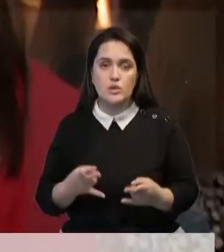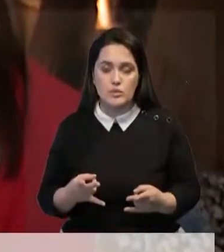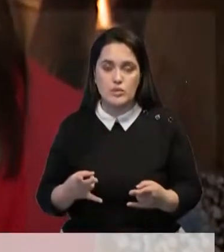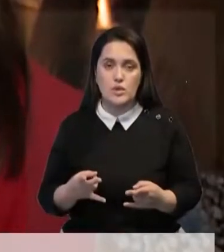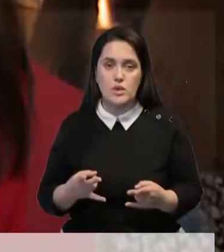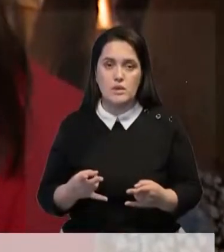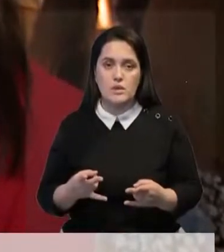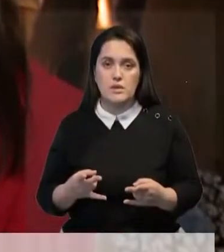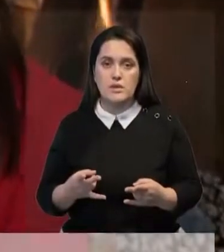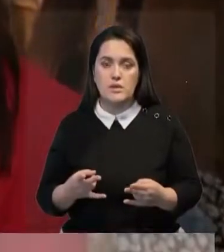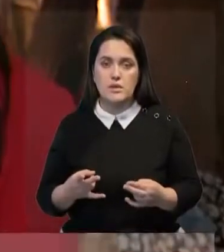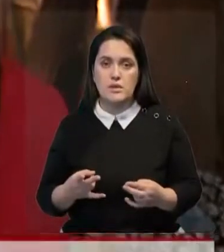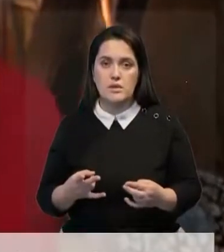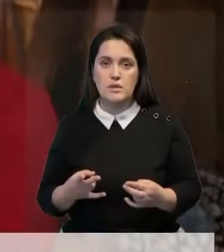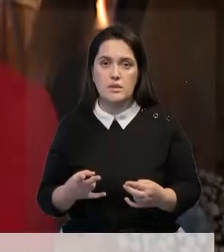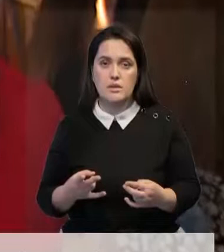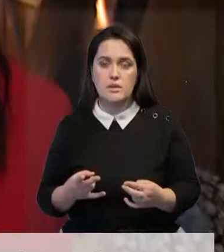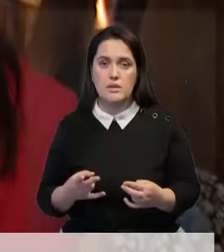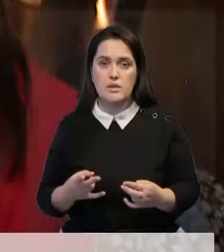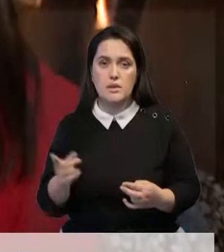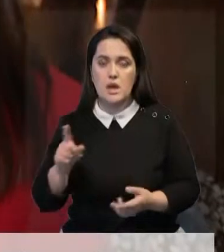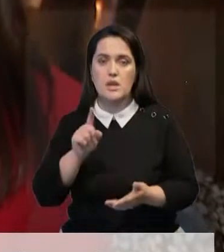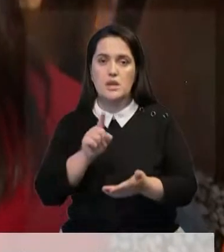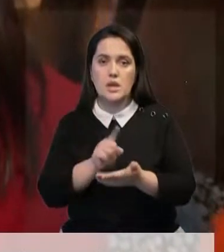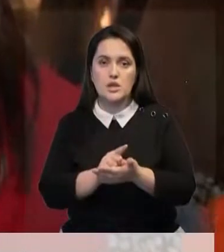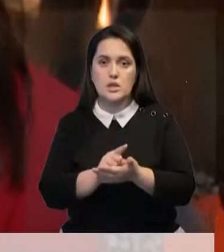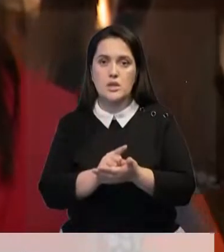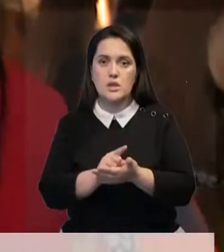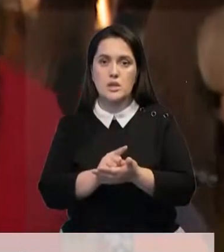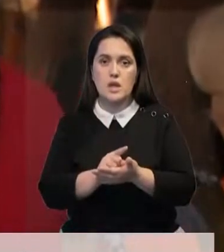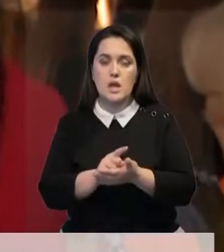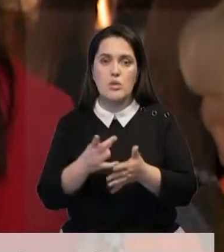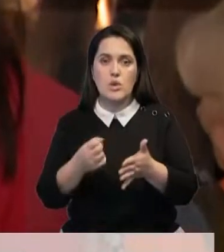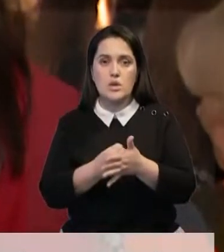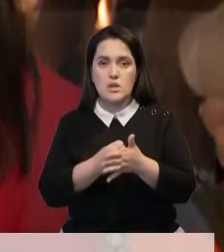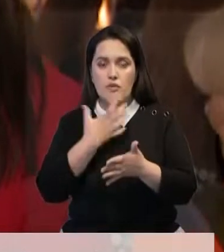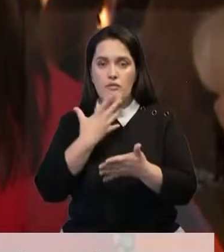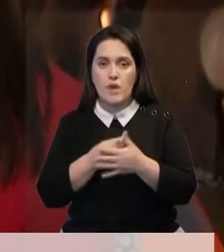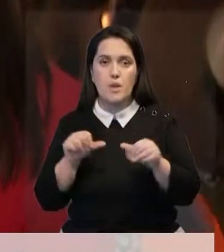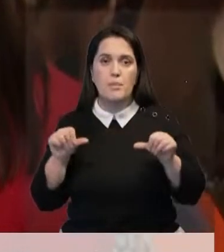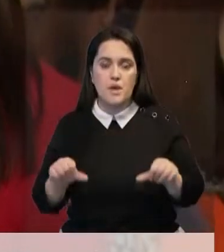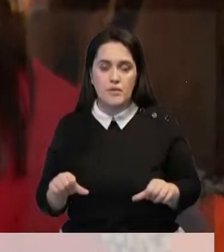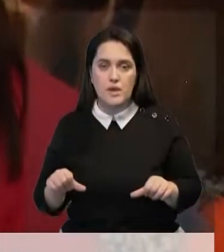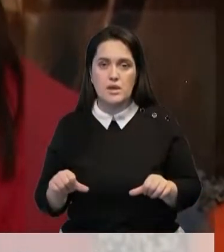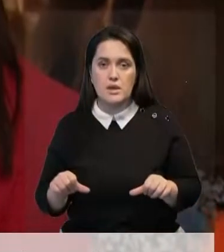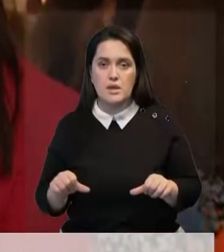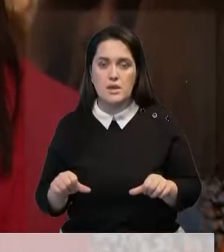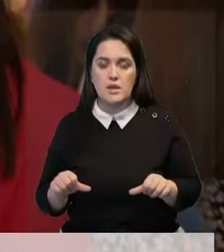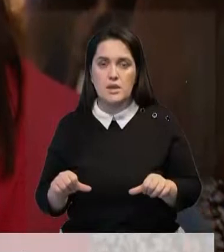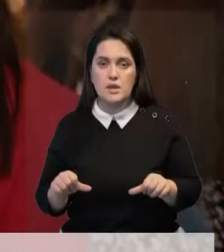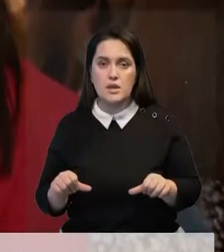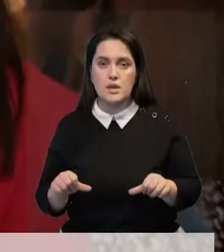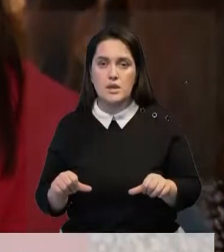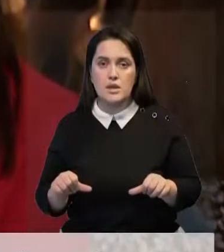наверное, наиболее активные сегодня, и они должны уметь не только отстаивать свои права, но и в последующем строить